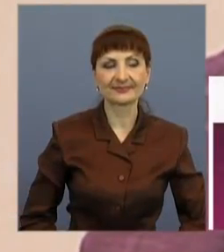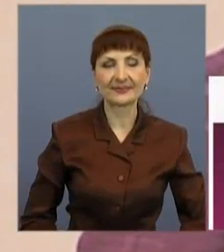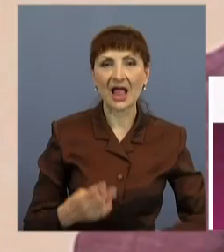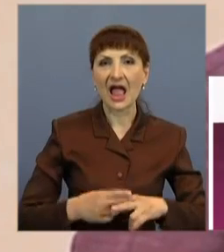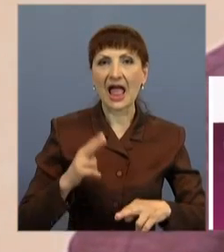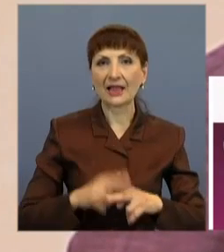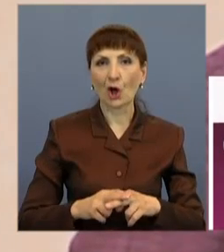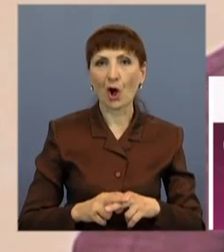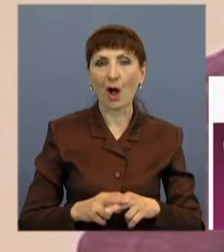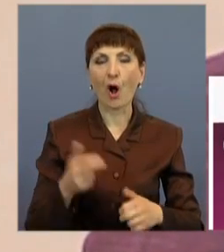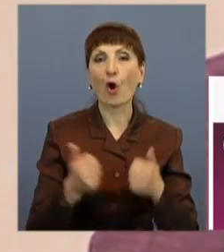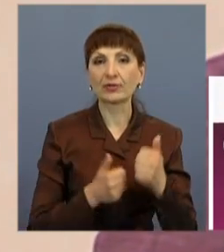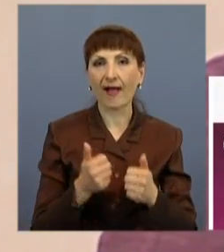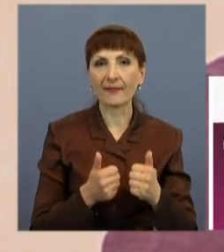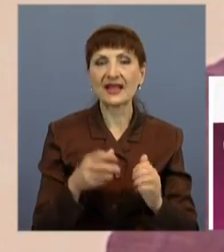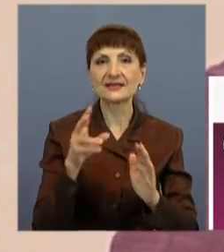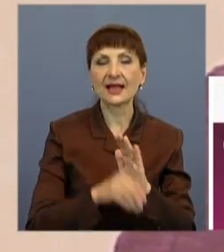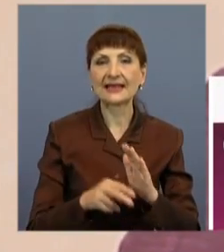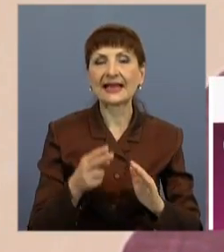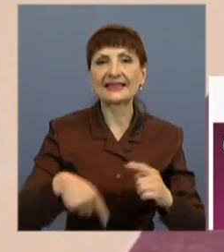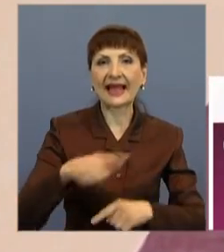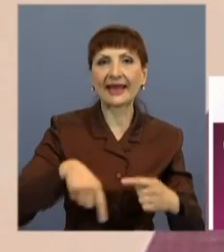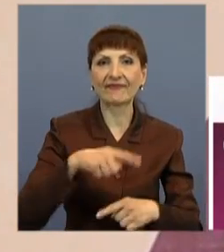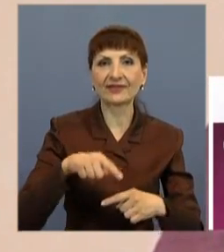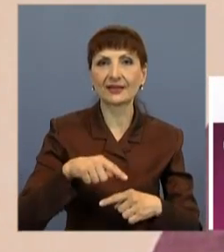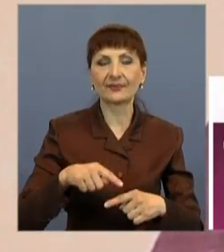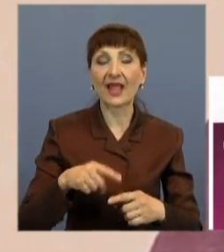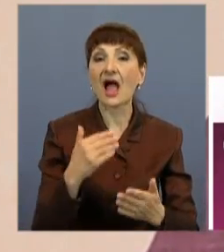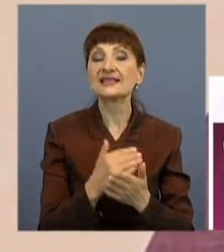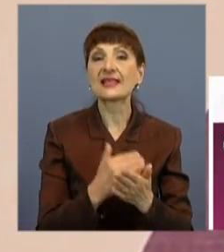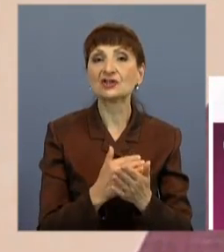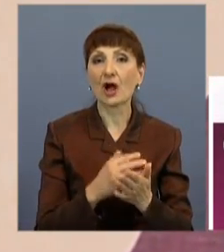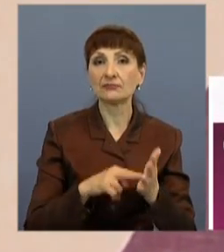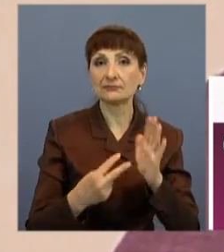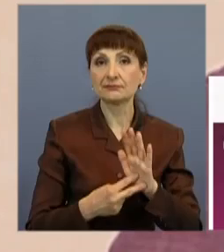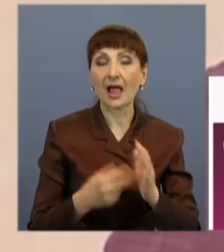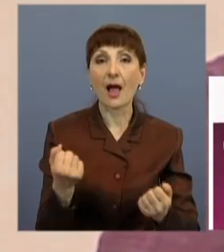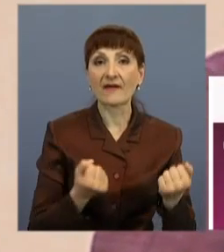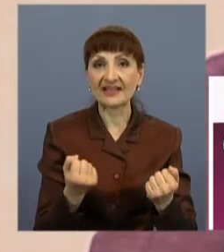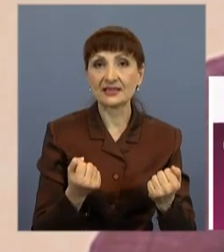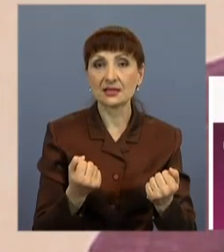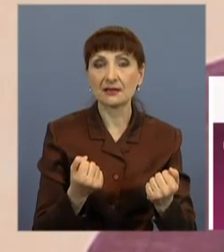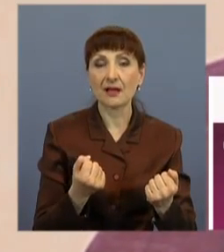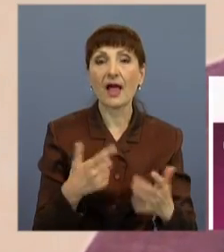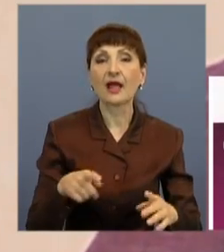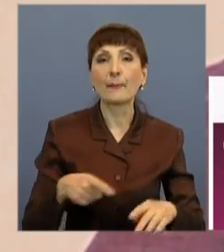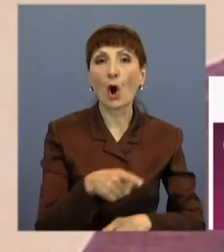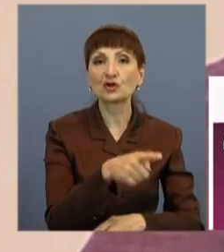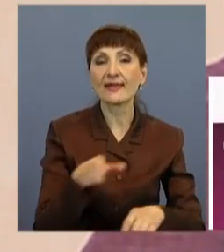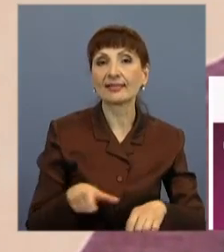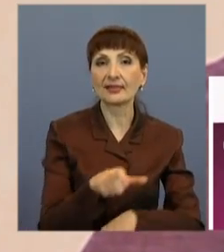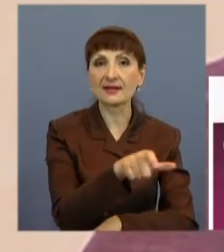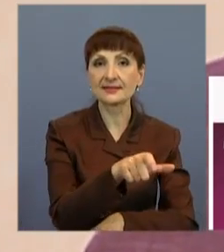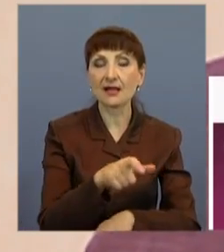это гонка с элементами дрифта. Задача пилотов, которой является прохождение трассы